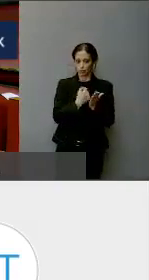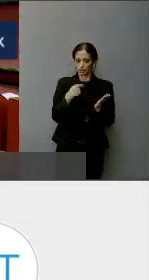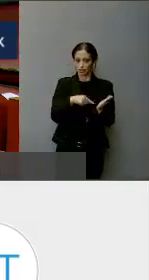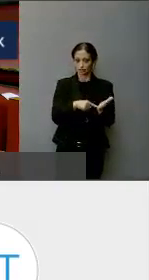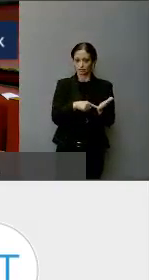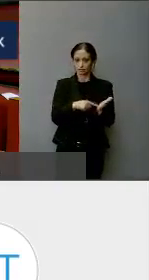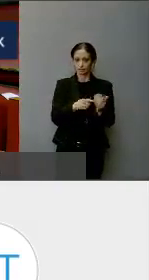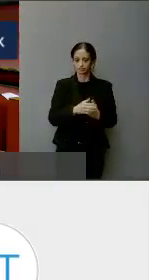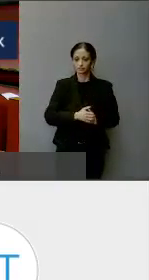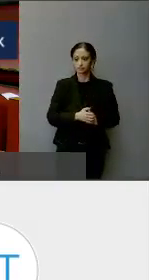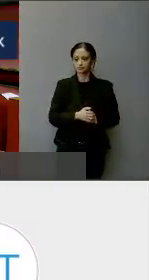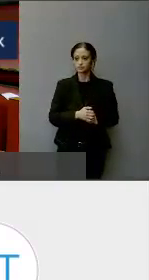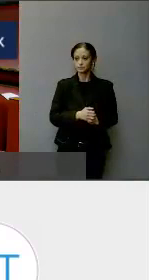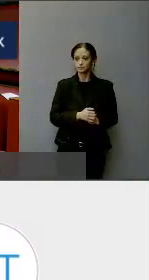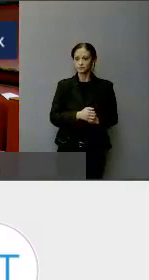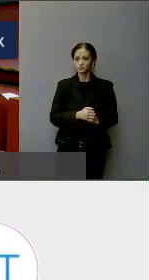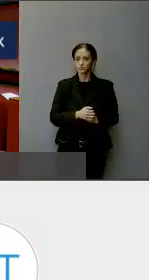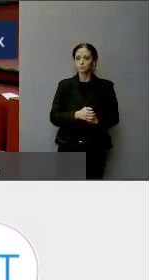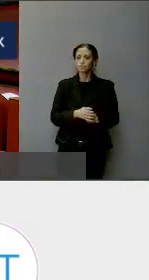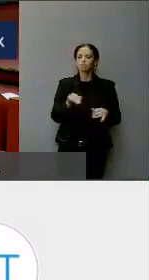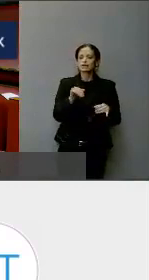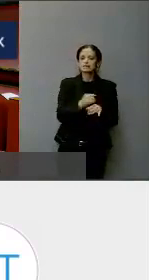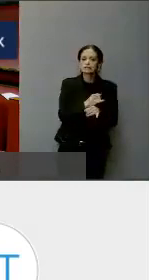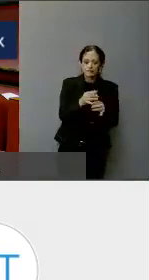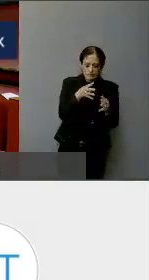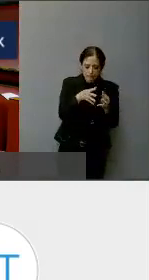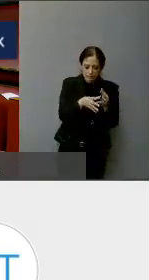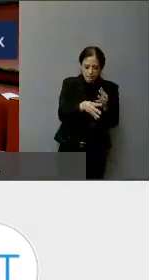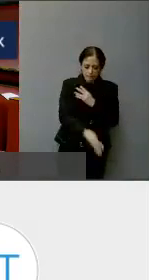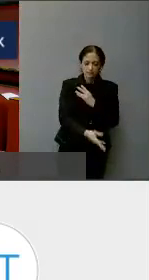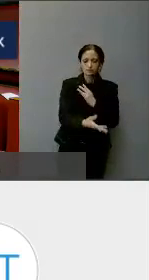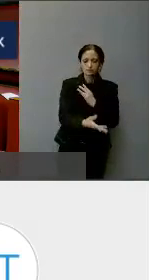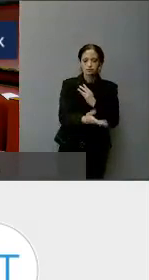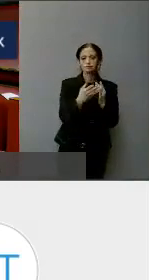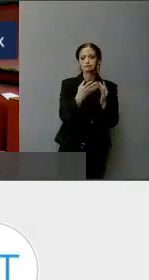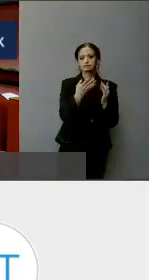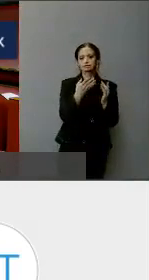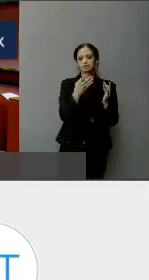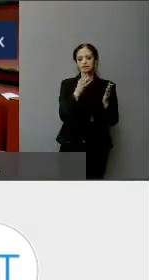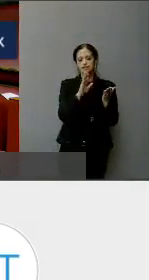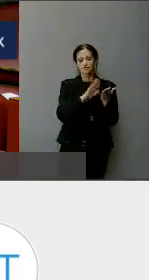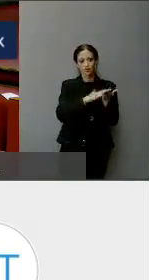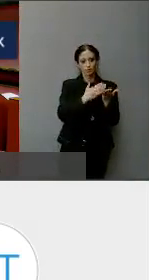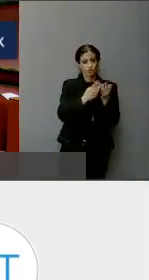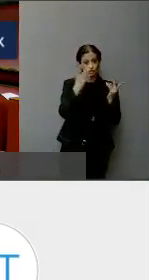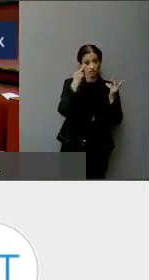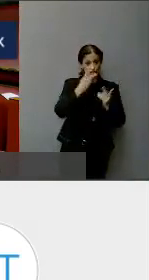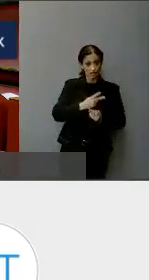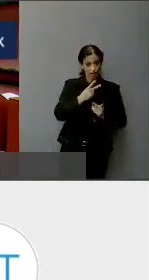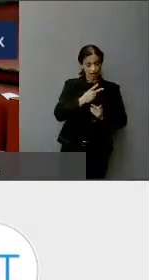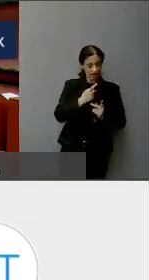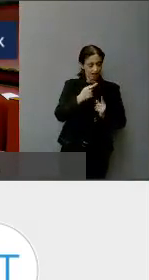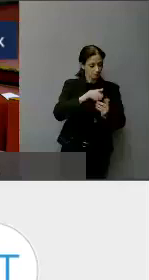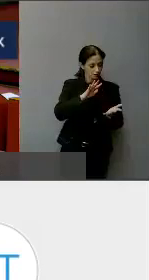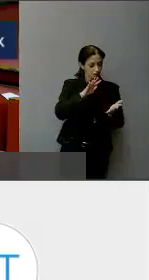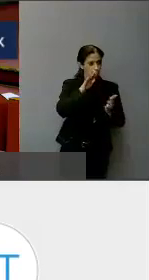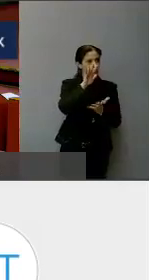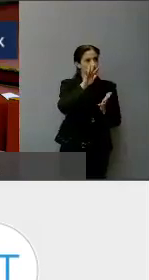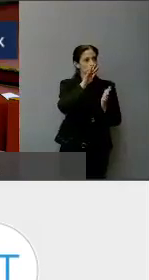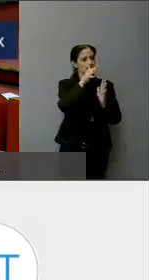una dettagliata documentazione dello stato reale per un intorno rappresentativo e una valutazione della possibile futura trasformazione